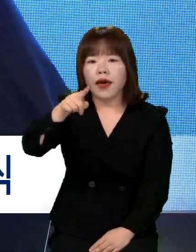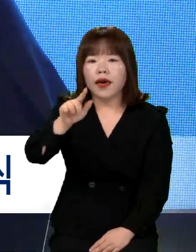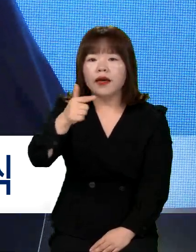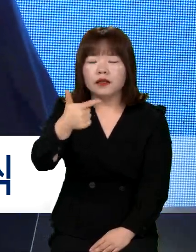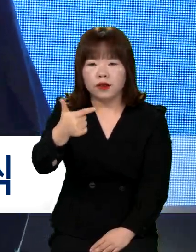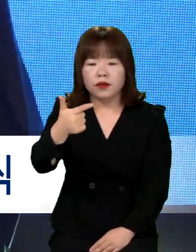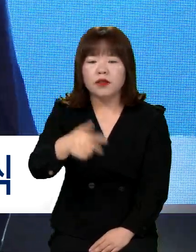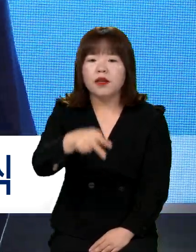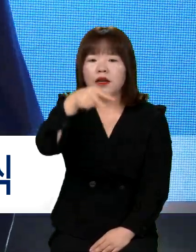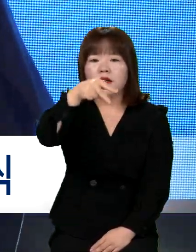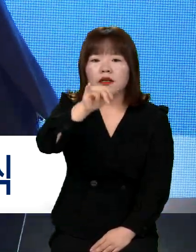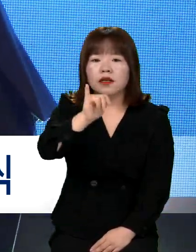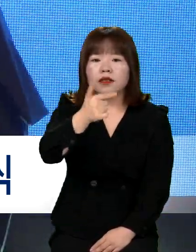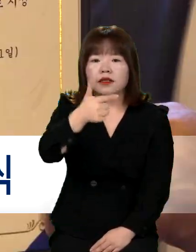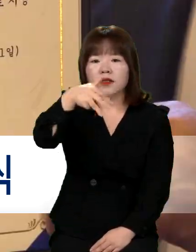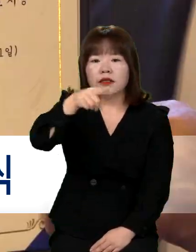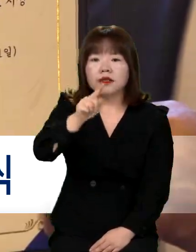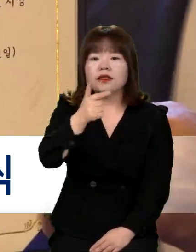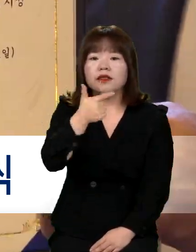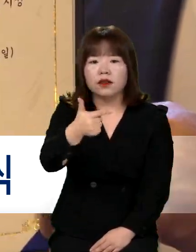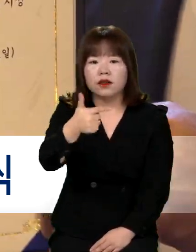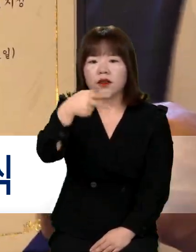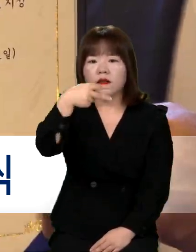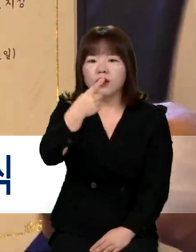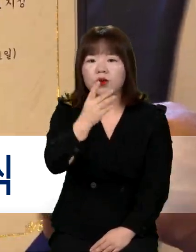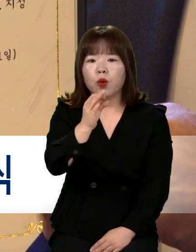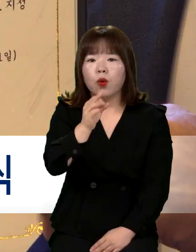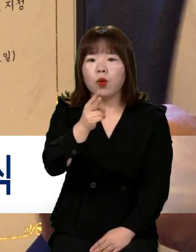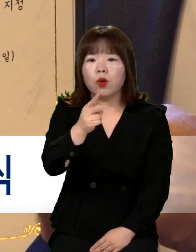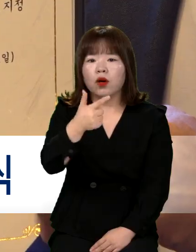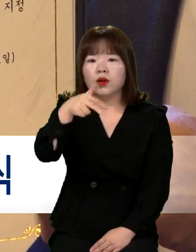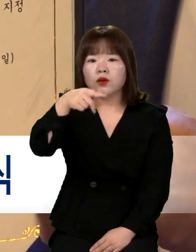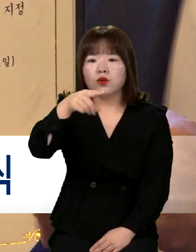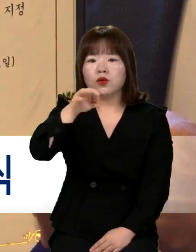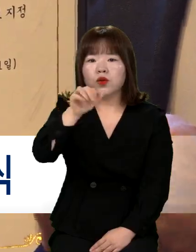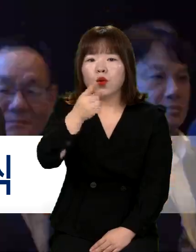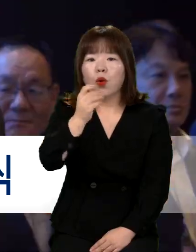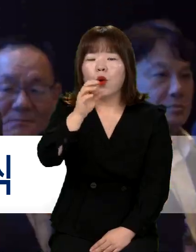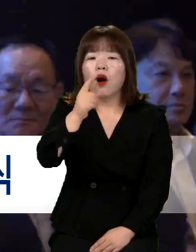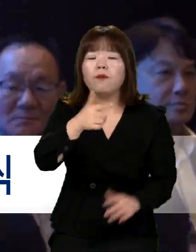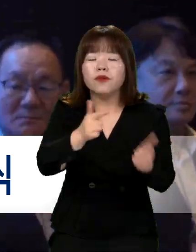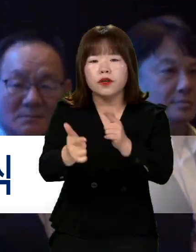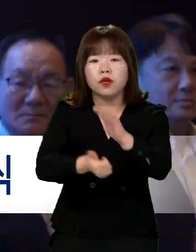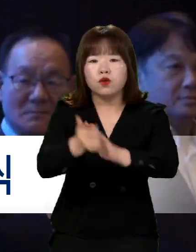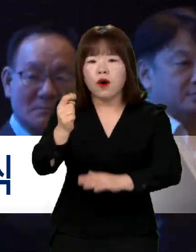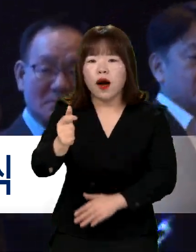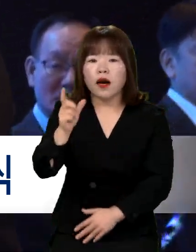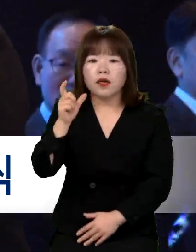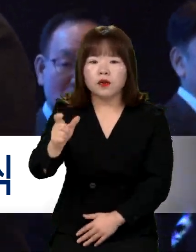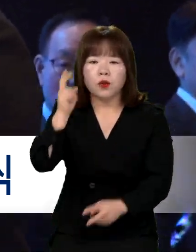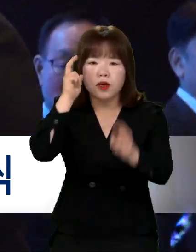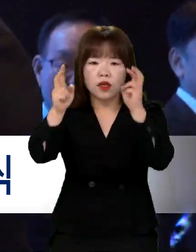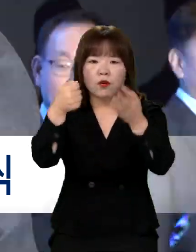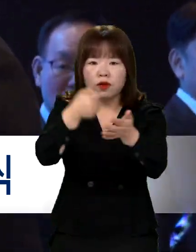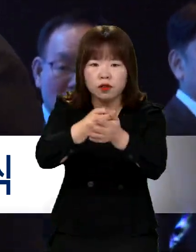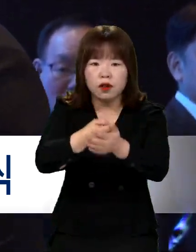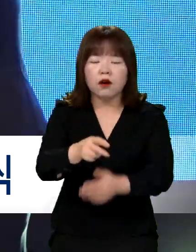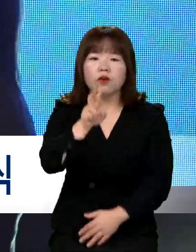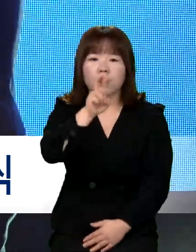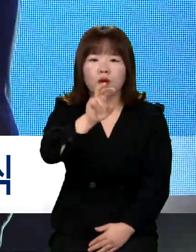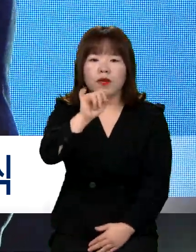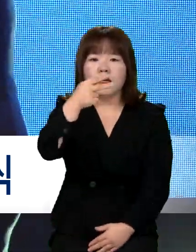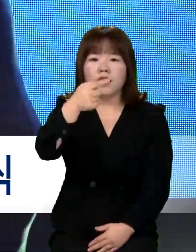주식회사, 주식회사 신천, 주식회사 동현중공업, 주식회사 드림텍이 유망 강소기업으로,